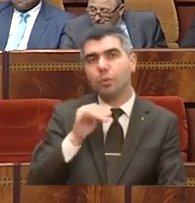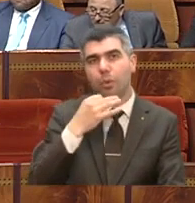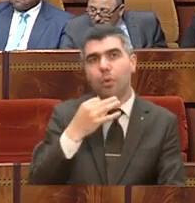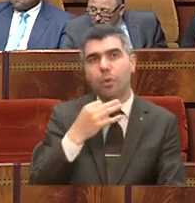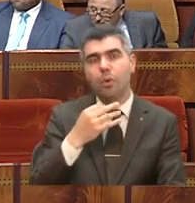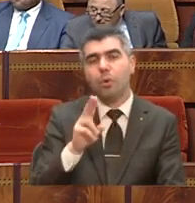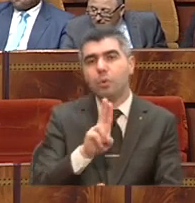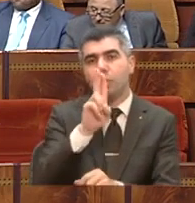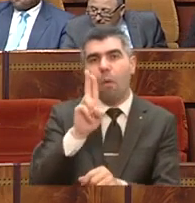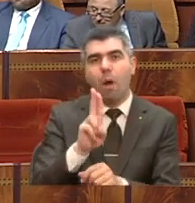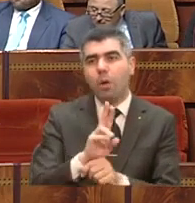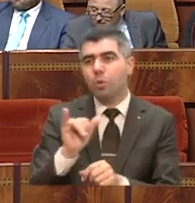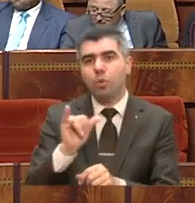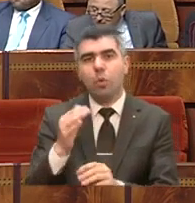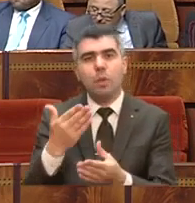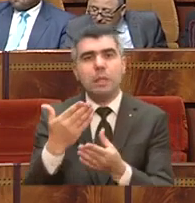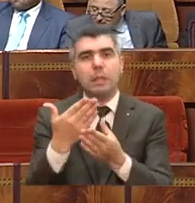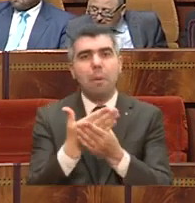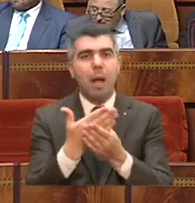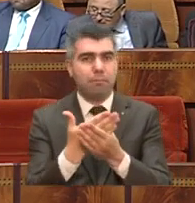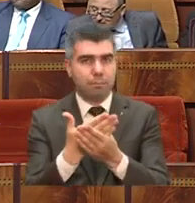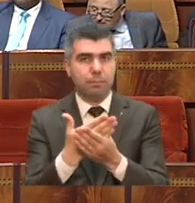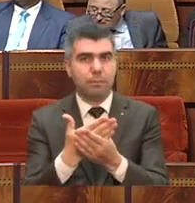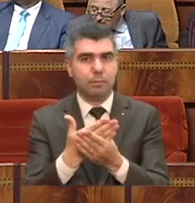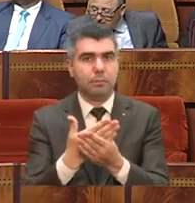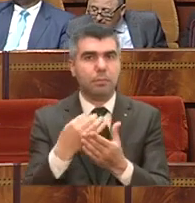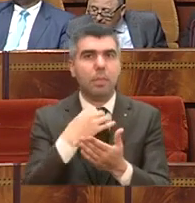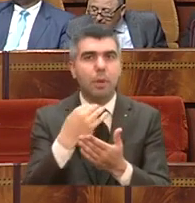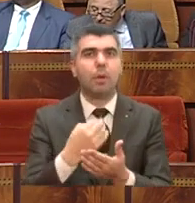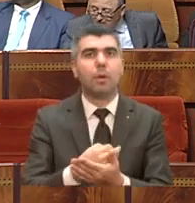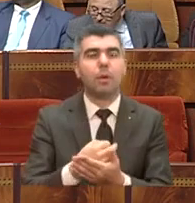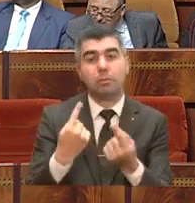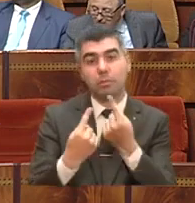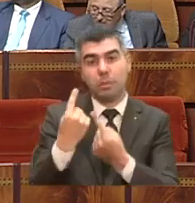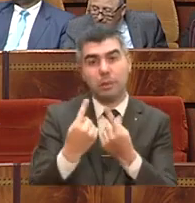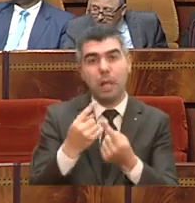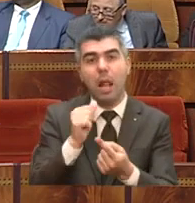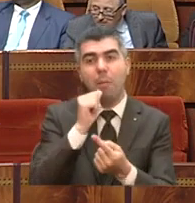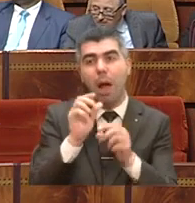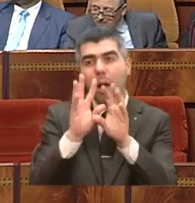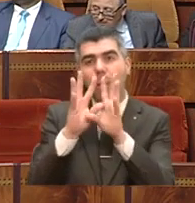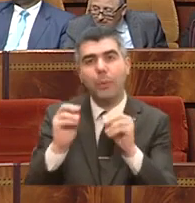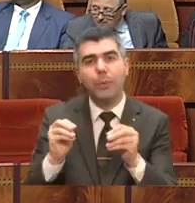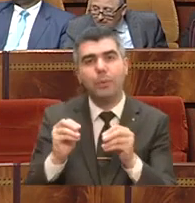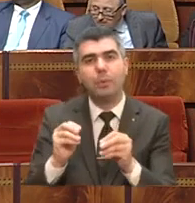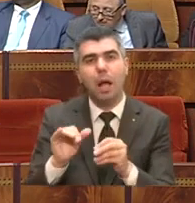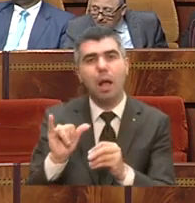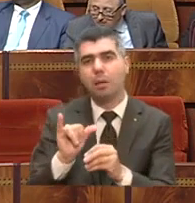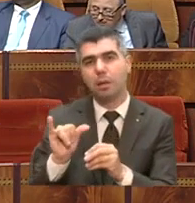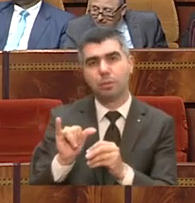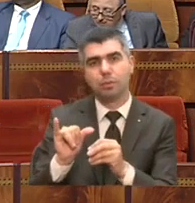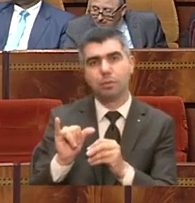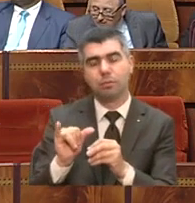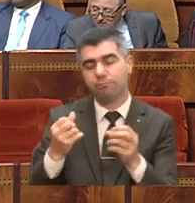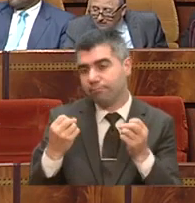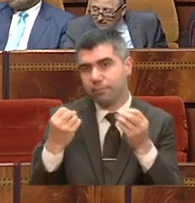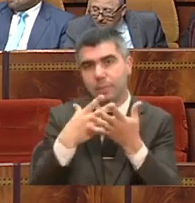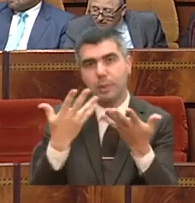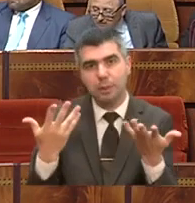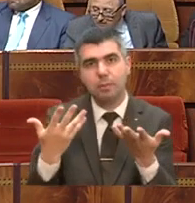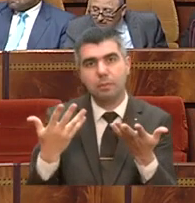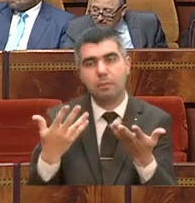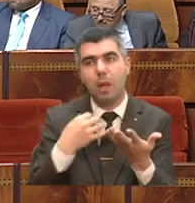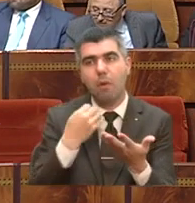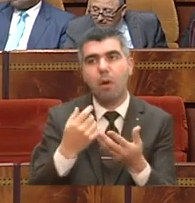كنتسائلوا شنو هو السبب اللي غادي يخلي هذا الإقليم ما يتوفرش فيه الماء الصالح للشرب؟ صراحة كنلقاو الغياب ديالكم